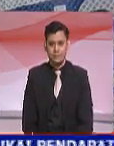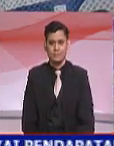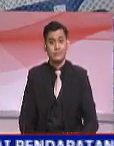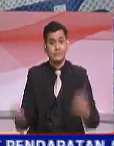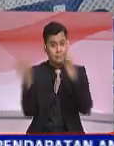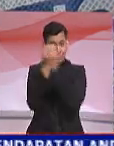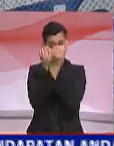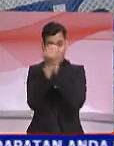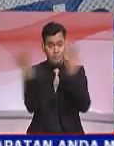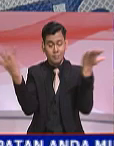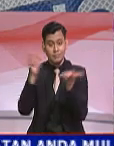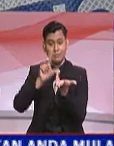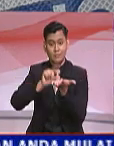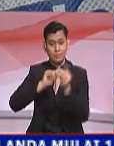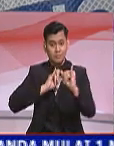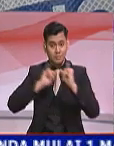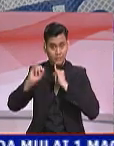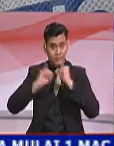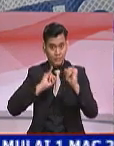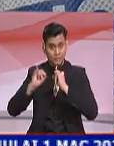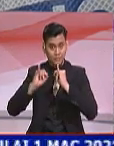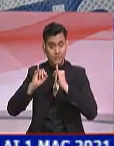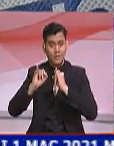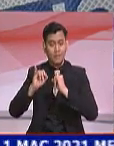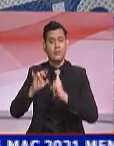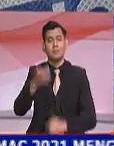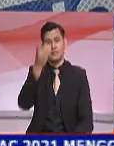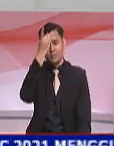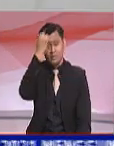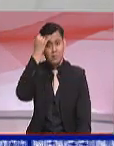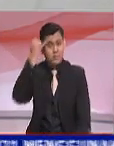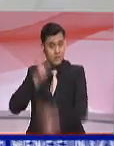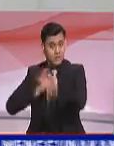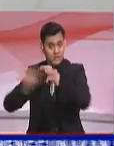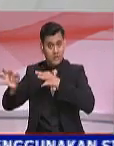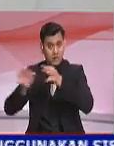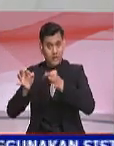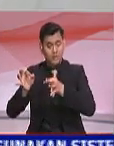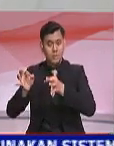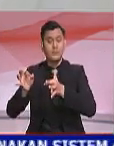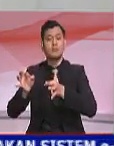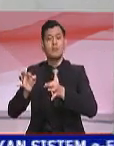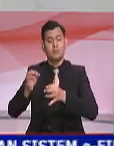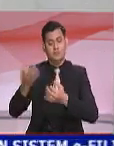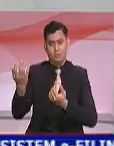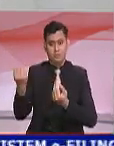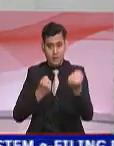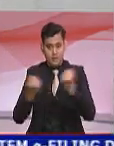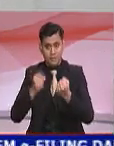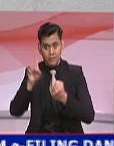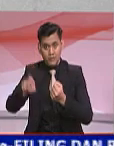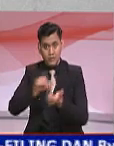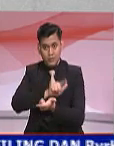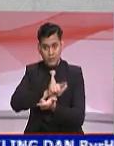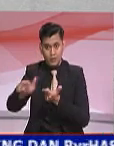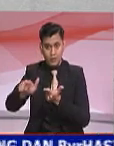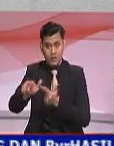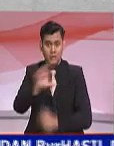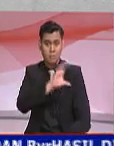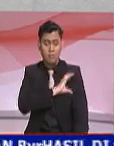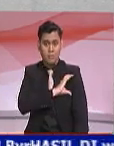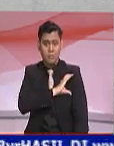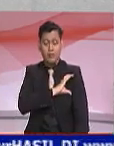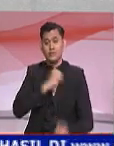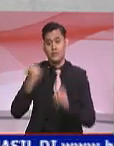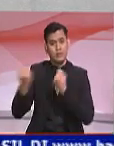Bercakap dalam sidang media di Ibu Negara, beliau menjelaskan pergerakan kenderaan perlu mendapat kebenaran polis. Kenderaan juga dilarang